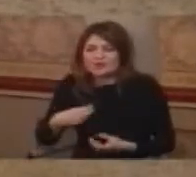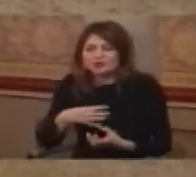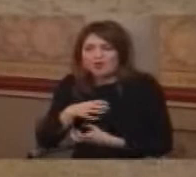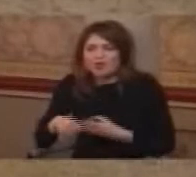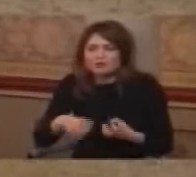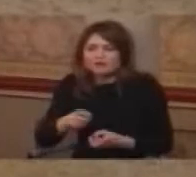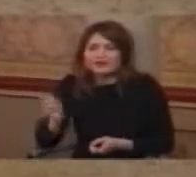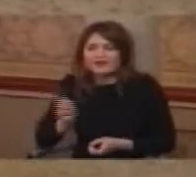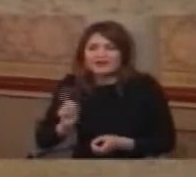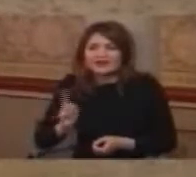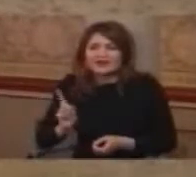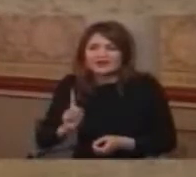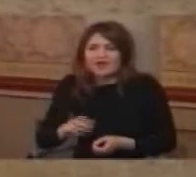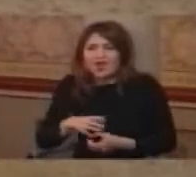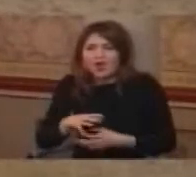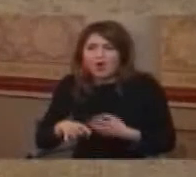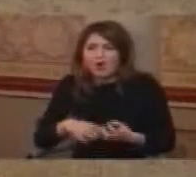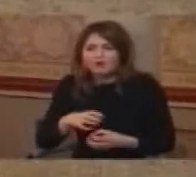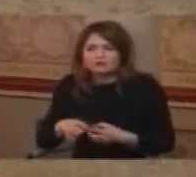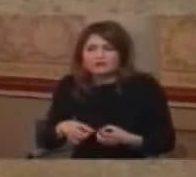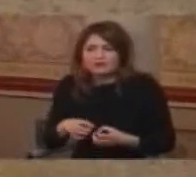nije obitelj koja